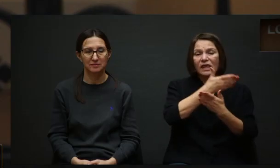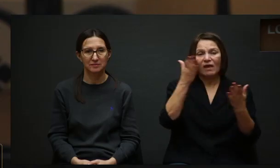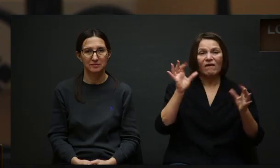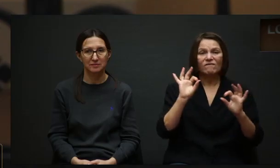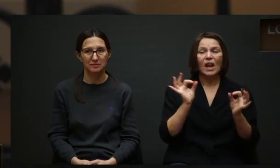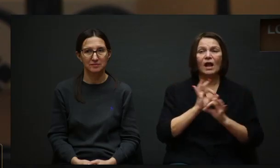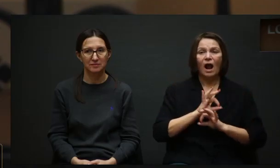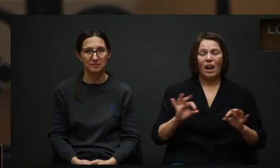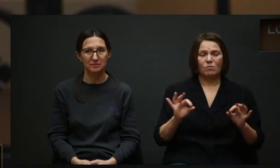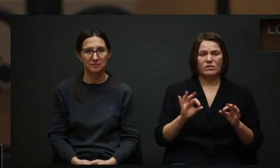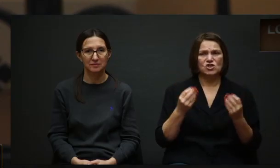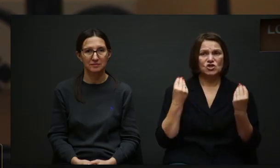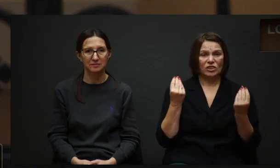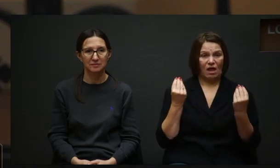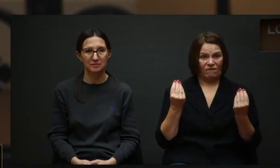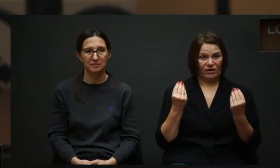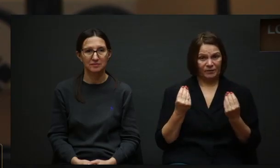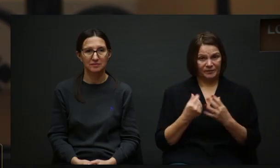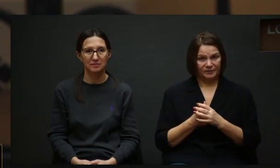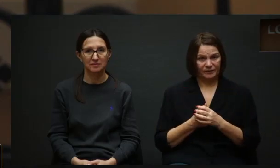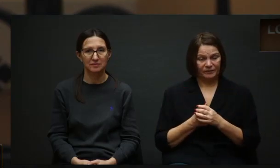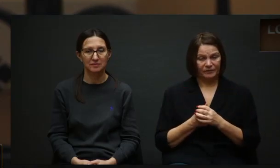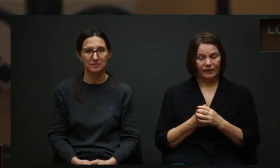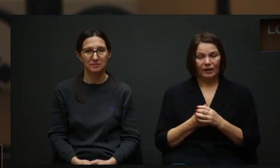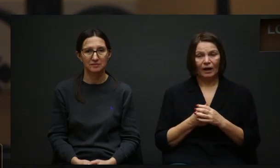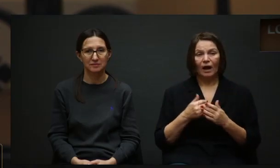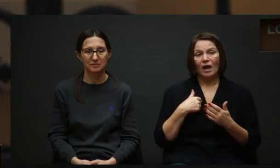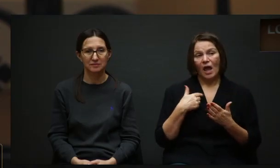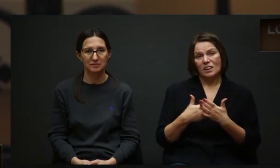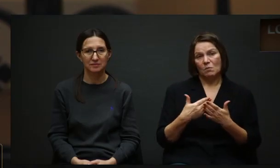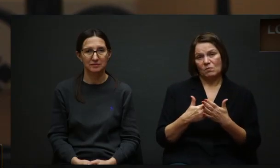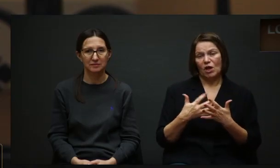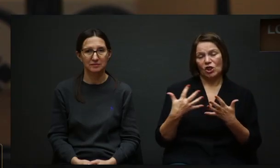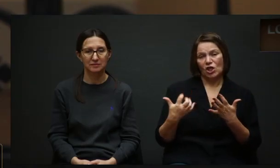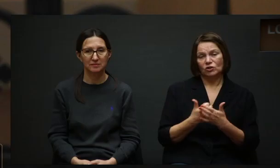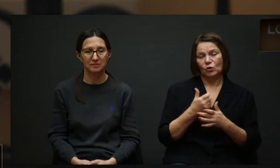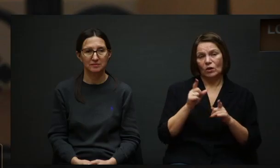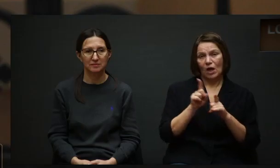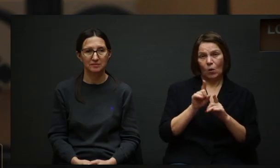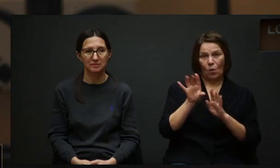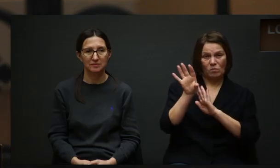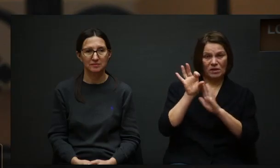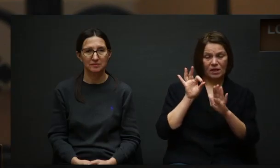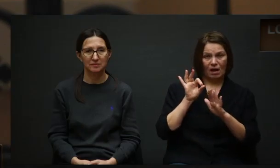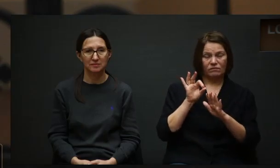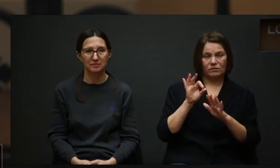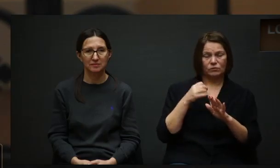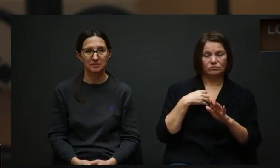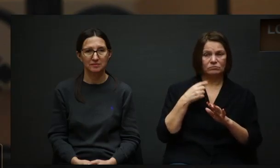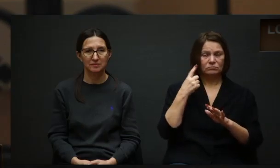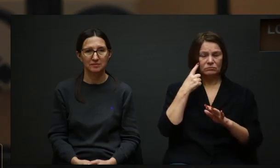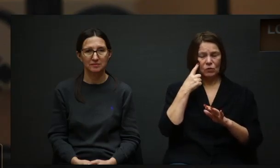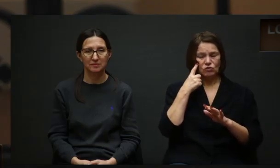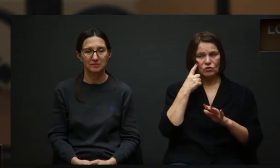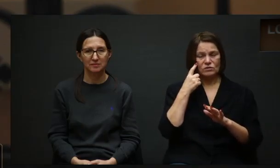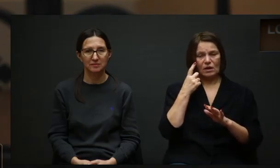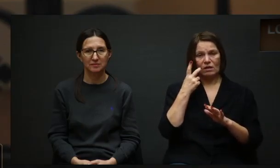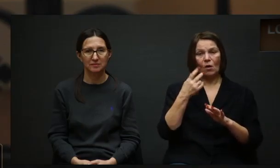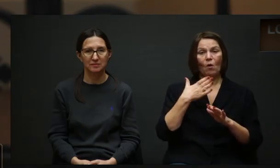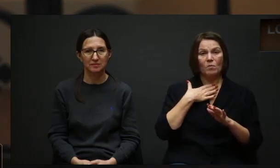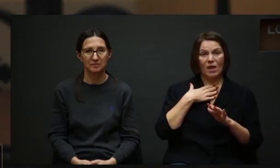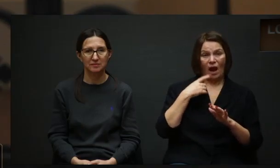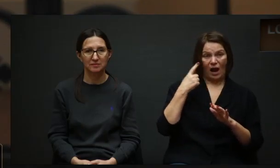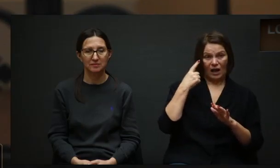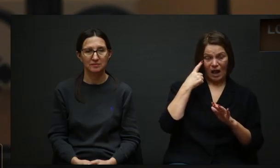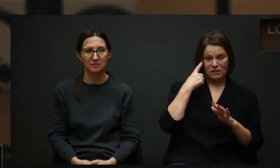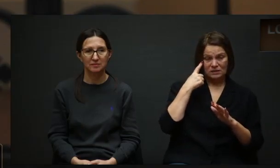искусства, все эти шедевры. И, ну, вот я, например, нашел такую метафору, как точка зрения. У меня глаз равно точка. И